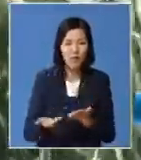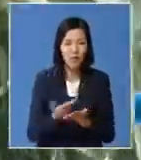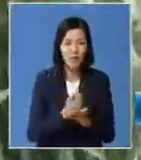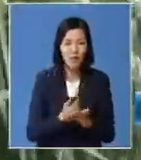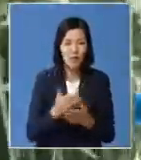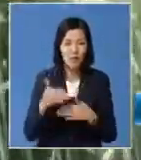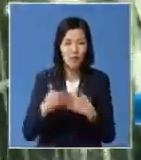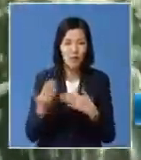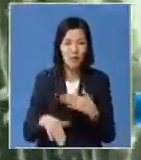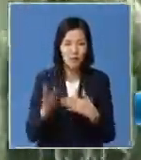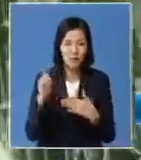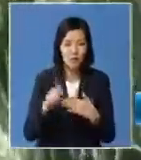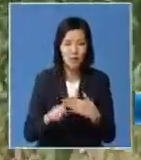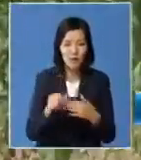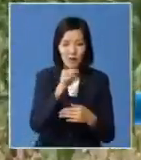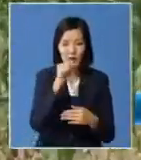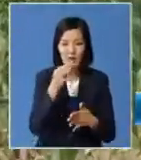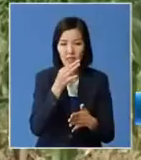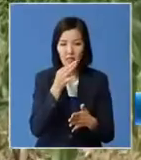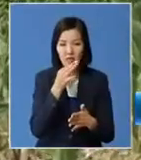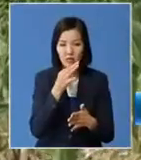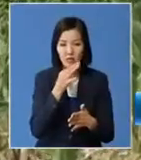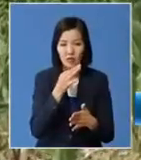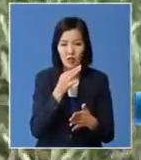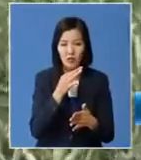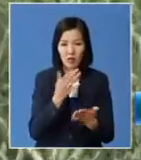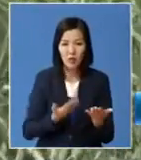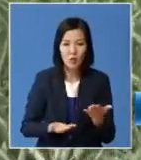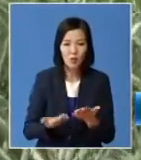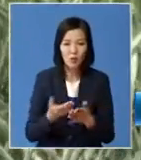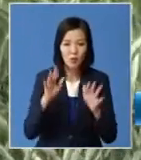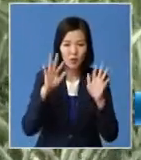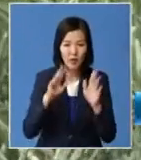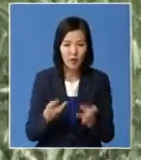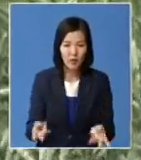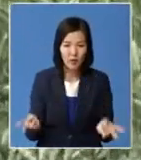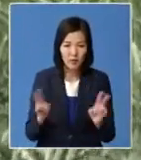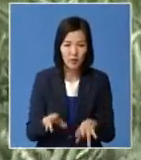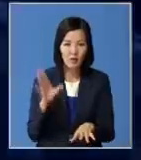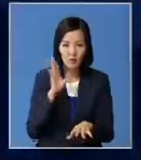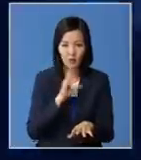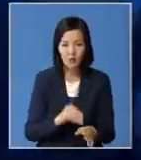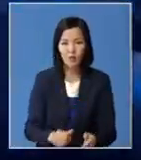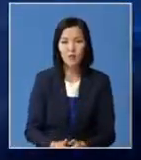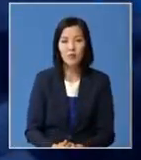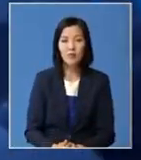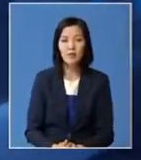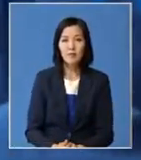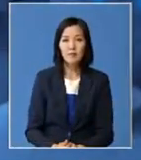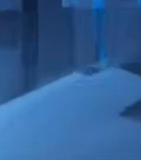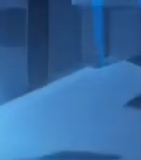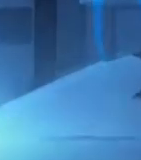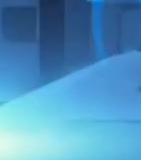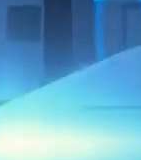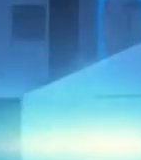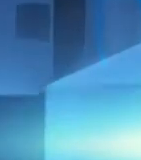әбден мүмкін. Қыс ерте түсіп кетсе өнімнің біразы қар астында қалып қоюы ықтимал. Құрманжан Қасымжанұлы,